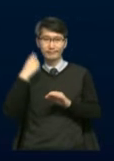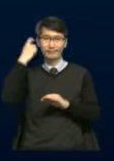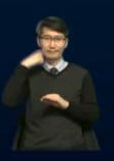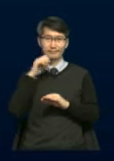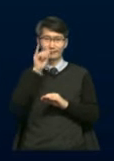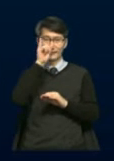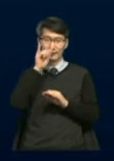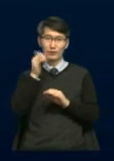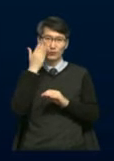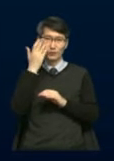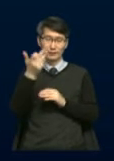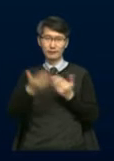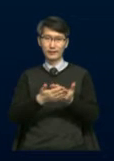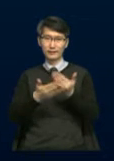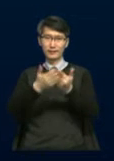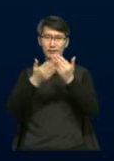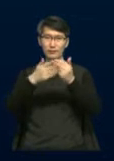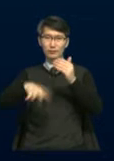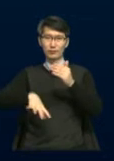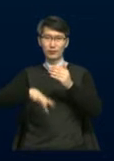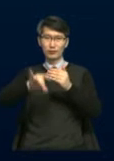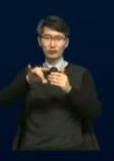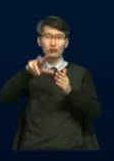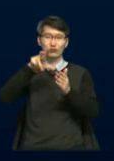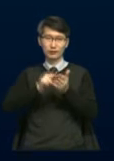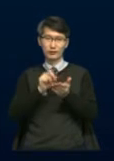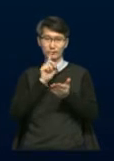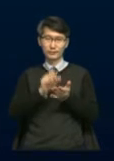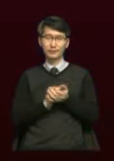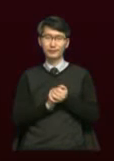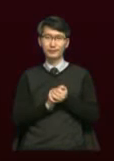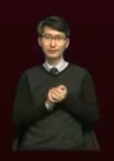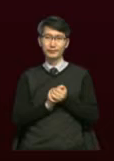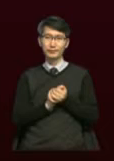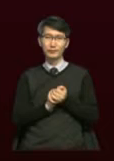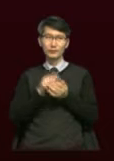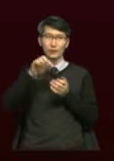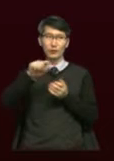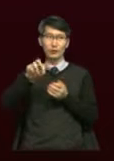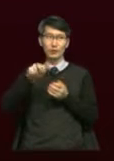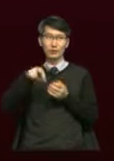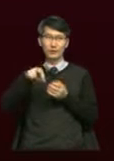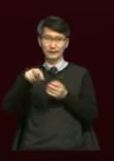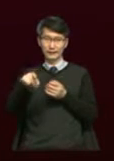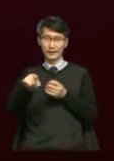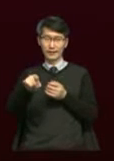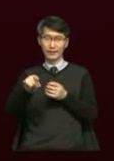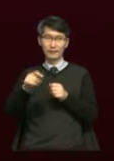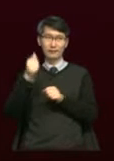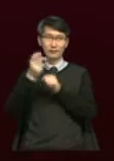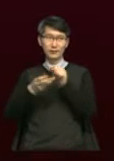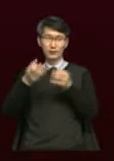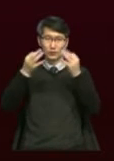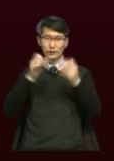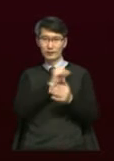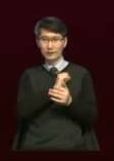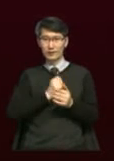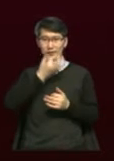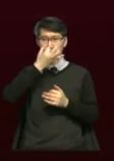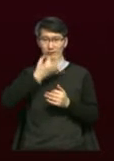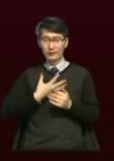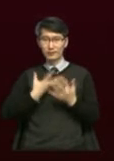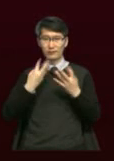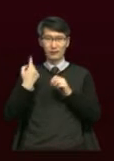느낀다면서도 용산 발전이 최우선 과제라고 말했습니다. 권영세 예비후보는 지난 몇 년 동안 견디기 힘든